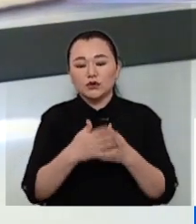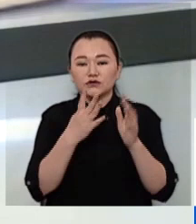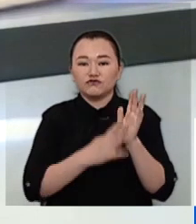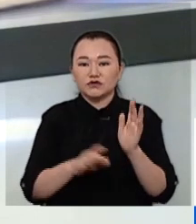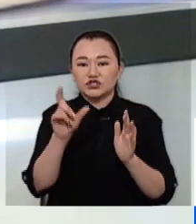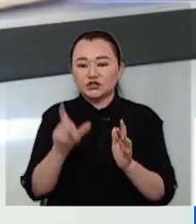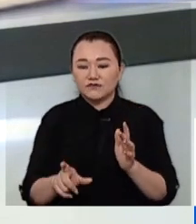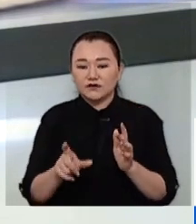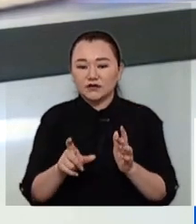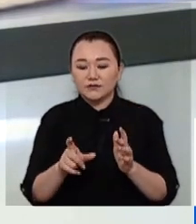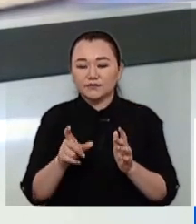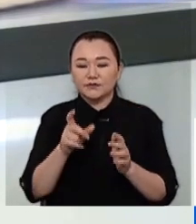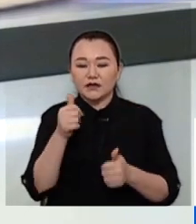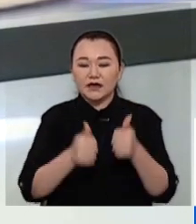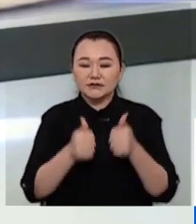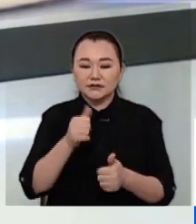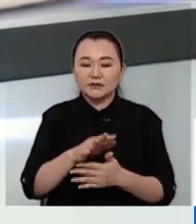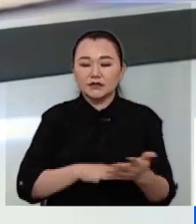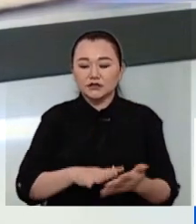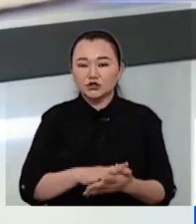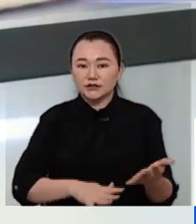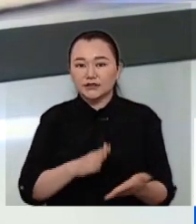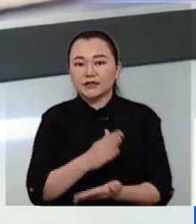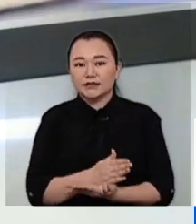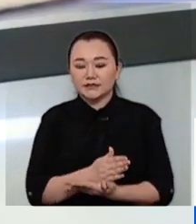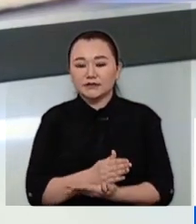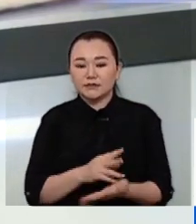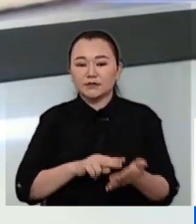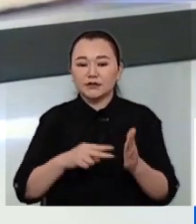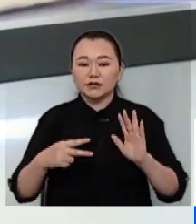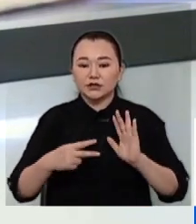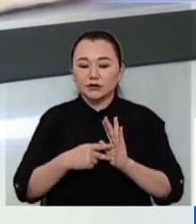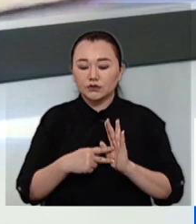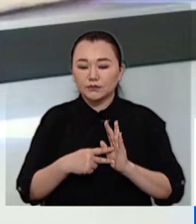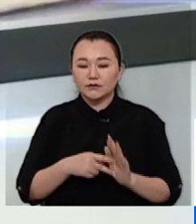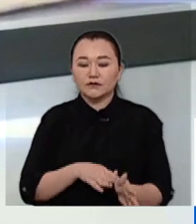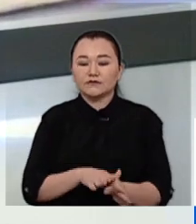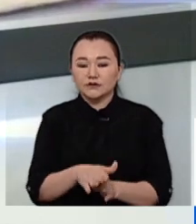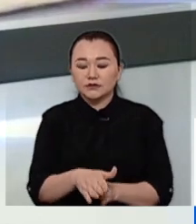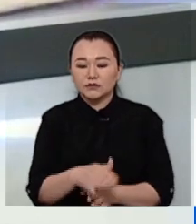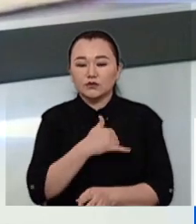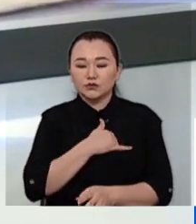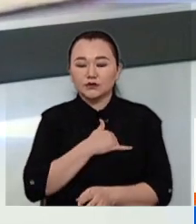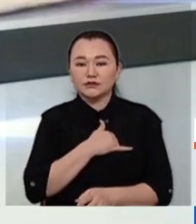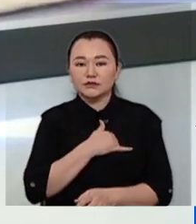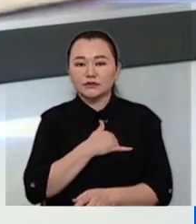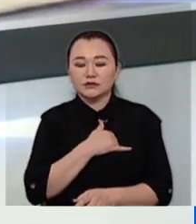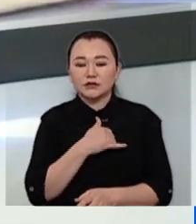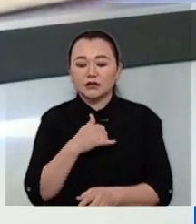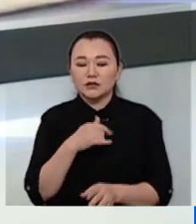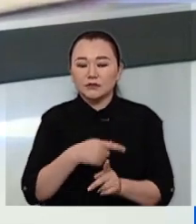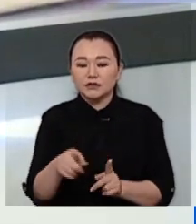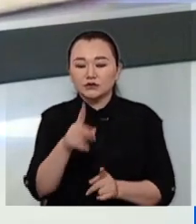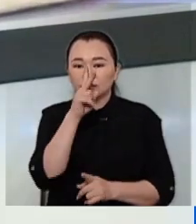человек, то есть кастинг, в принципе, продолжается. Планируем, в целом у нас проект будет идти на